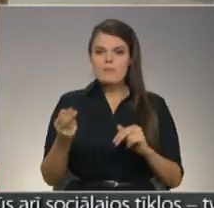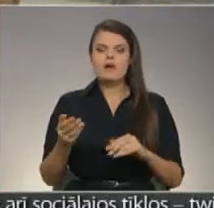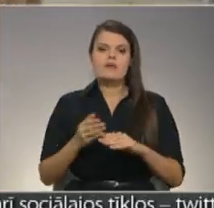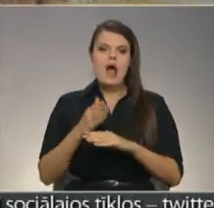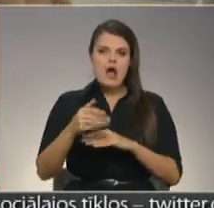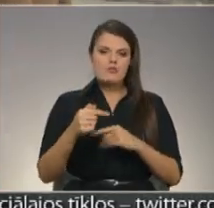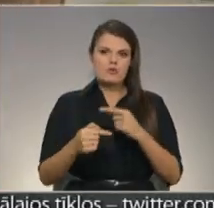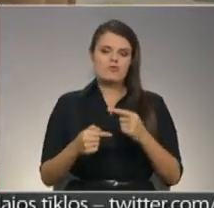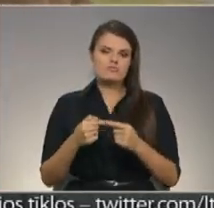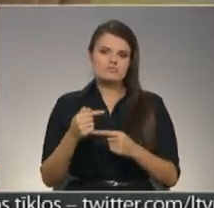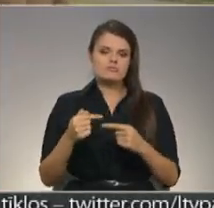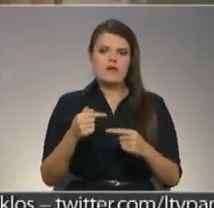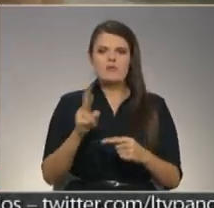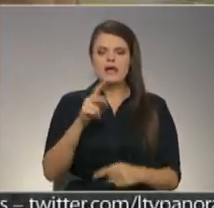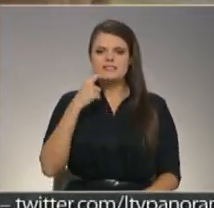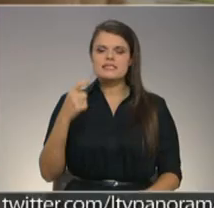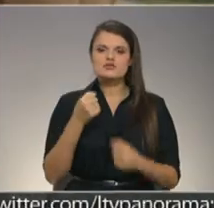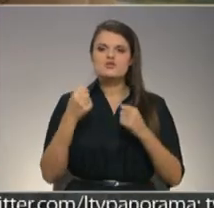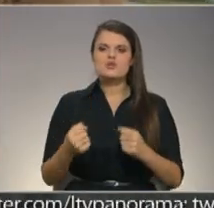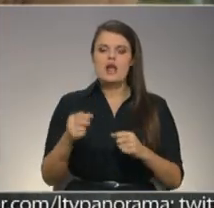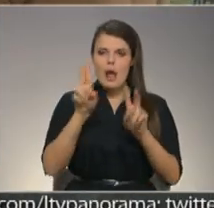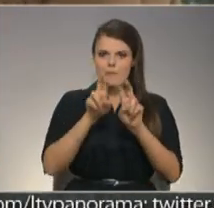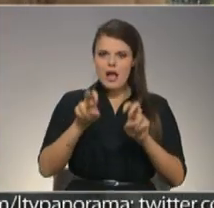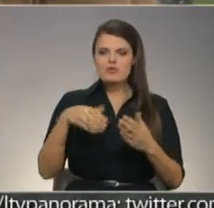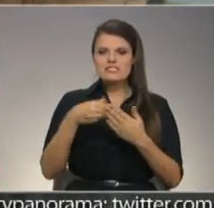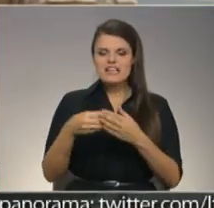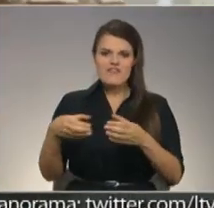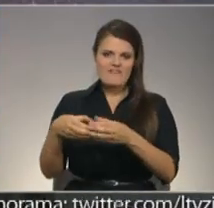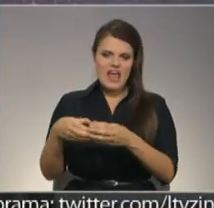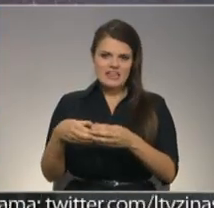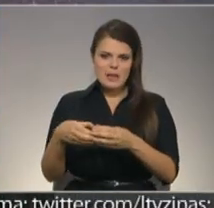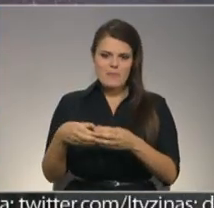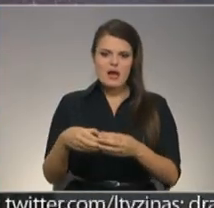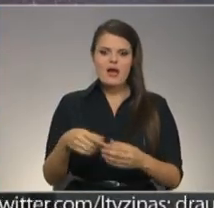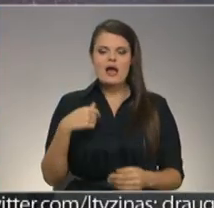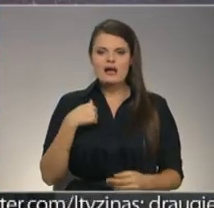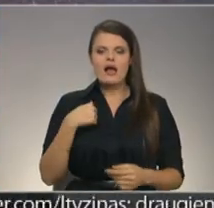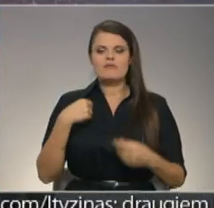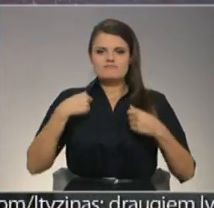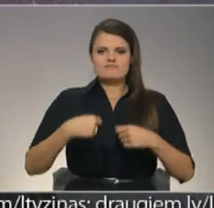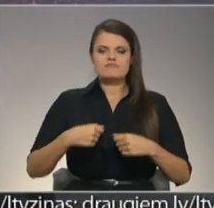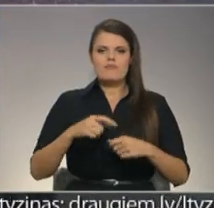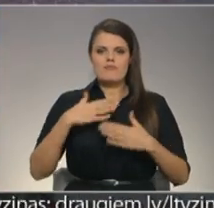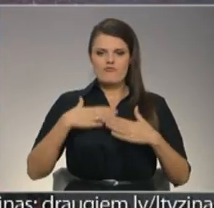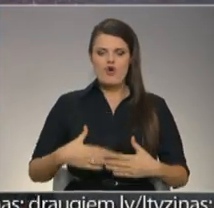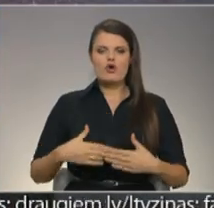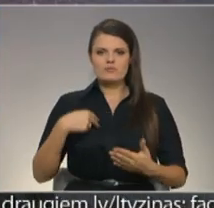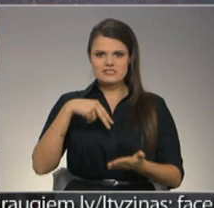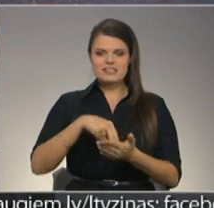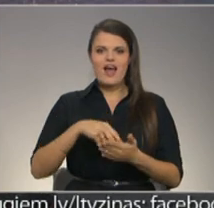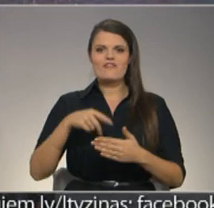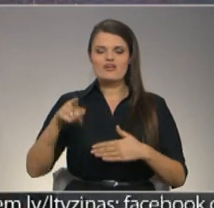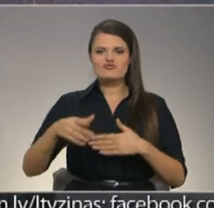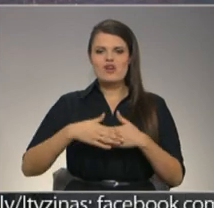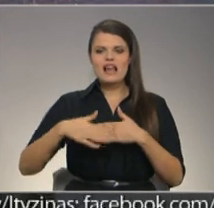atbrauc, var teikt, kuri izturēja pārbaudi jau savā jaunsargu vienībā. Kad es uzvilcu jaunsargu formu un stāvēšu tie